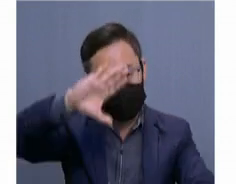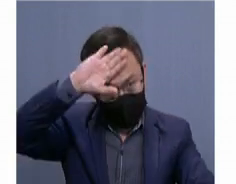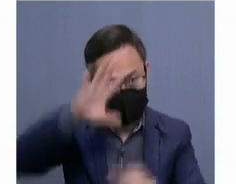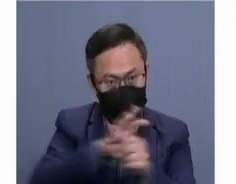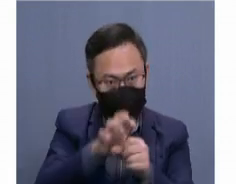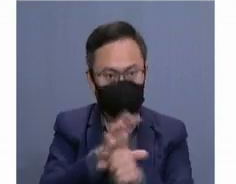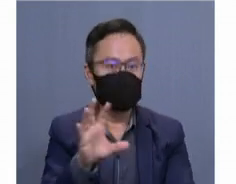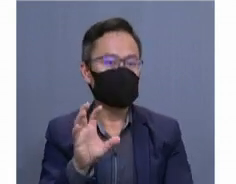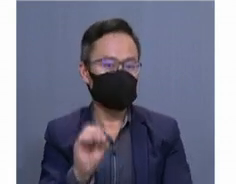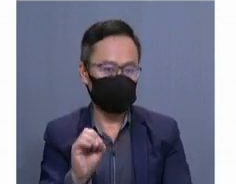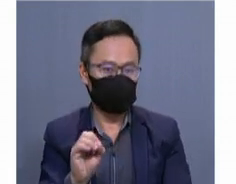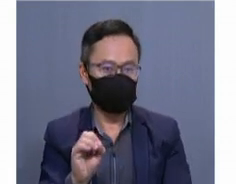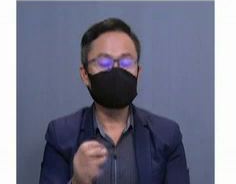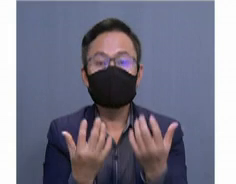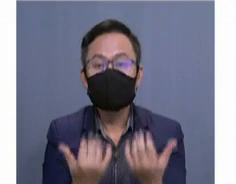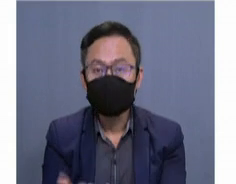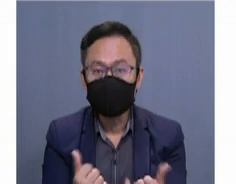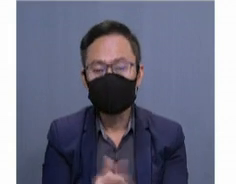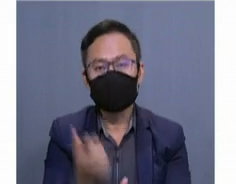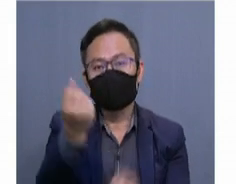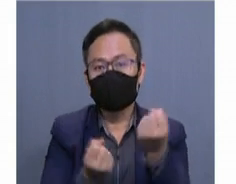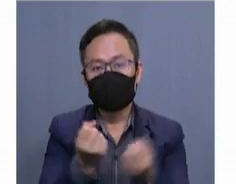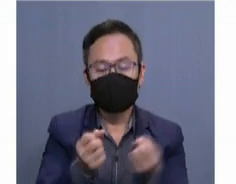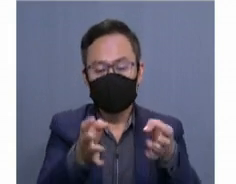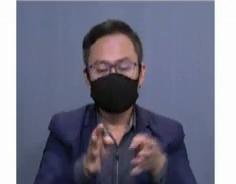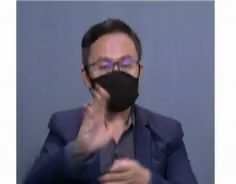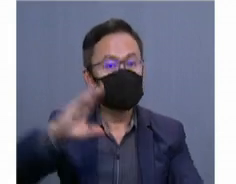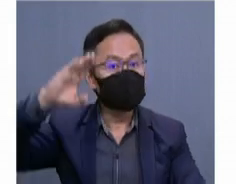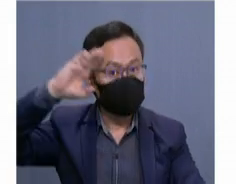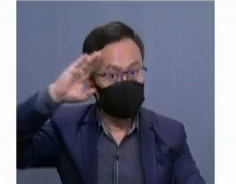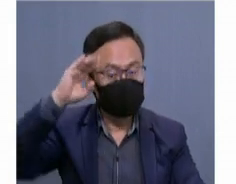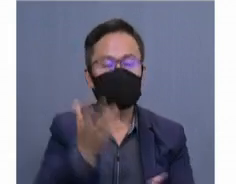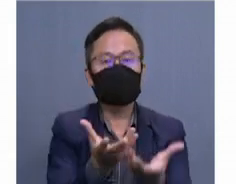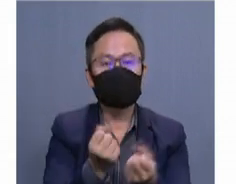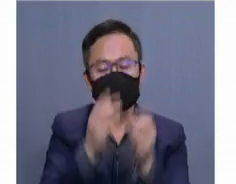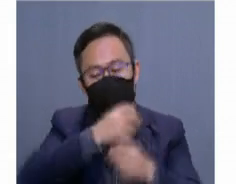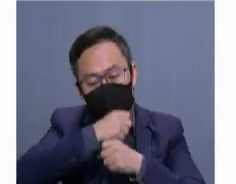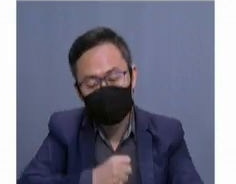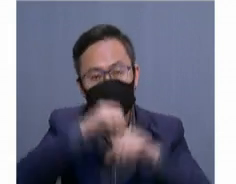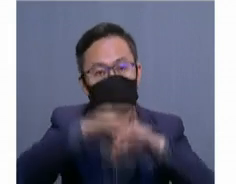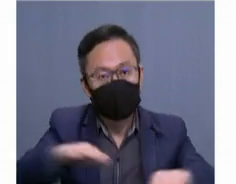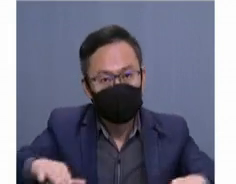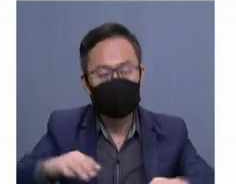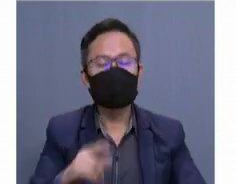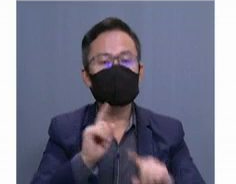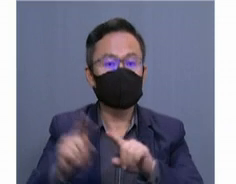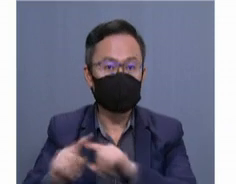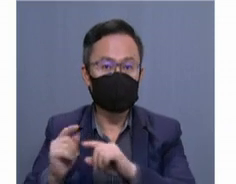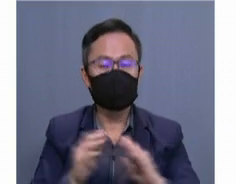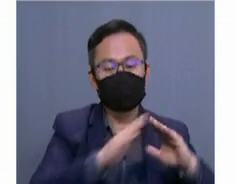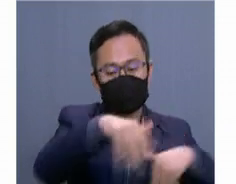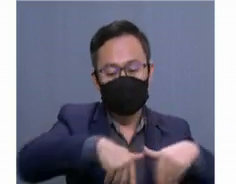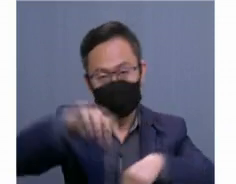รีบจัดรถทหารนะคะมารับกลุ่มผู้ติดเชื้อที่มีทั้งเด็กและผู้สูงอายุซึ่งอยู่ในชุมชนคลองเตยชุมชนสะพานด